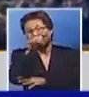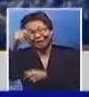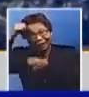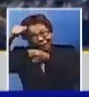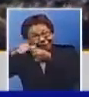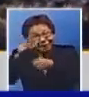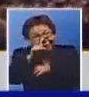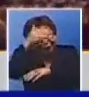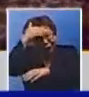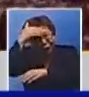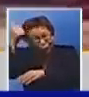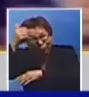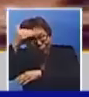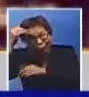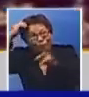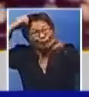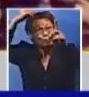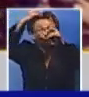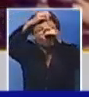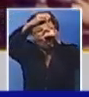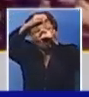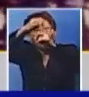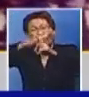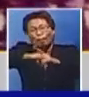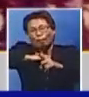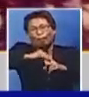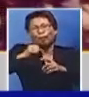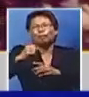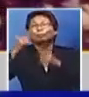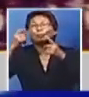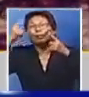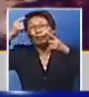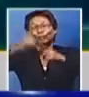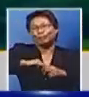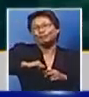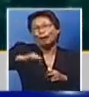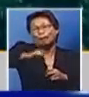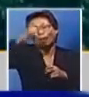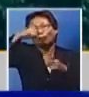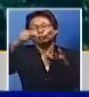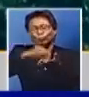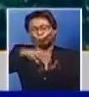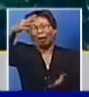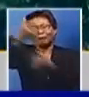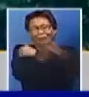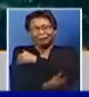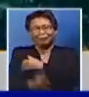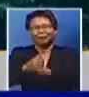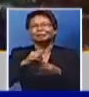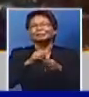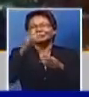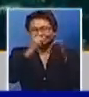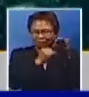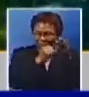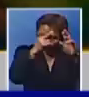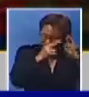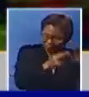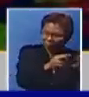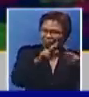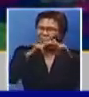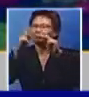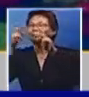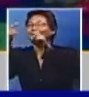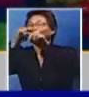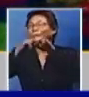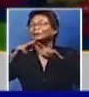tidak melupakan misi perjuangan mereka dalam memakmurkan negara. Kesetiaan kepada parti yang memerintah penting bagi